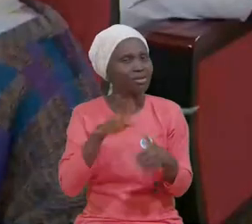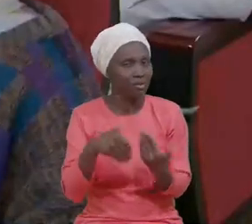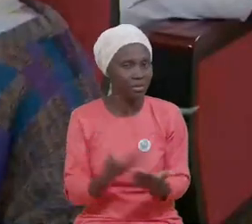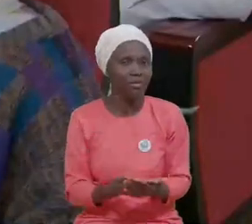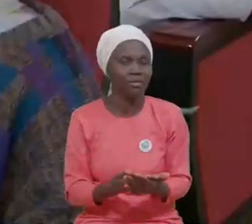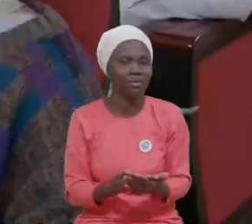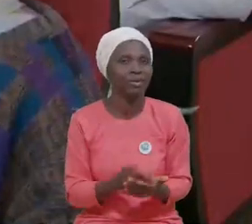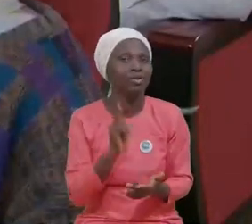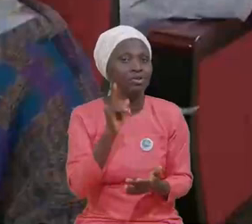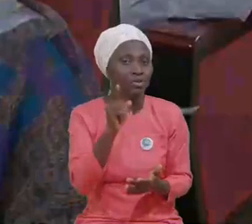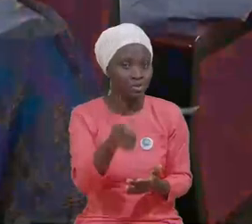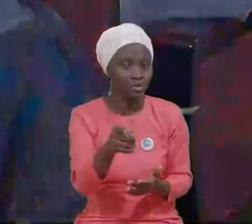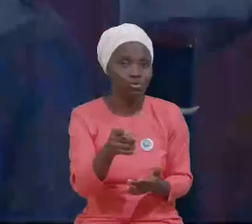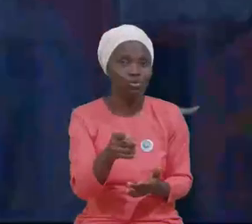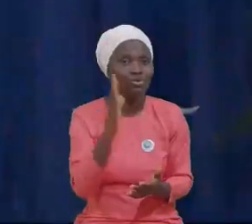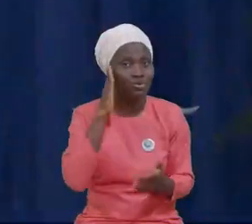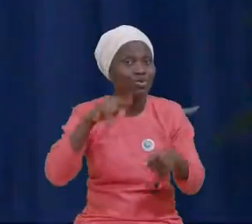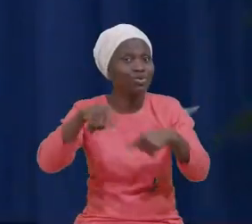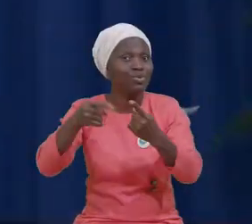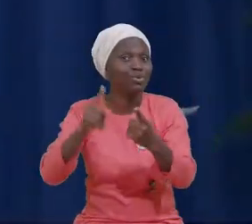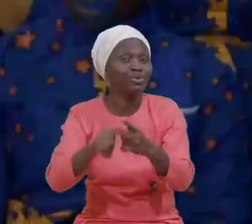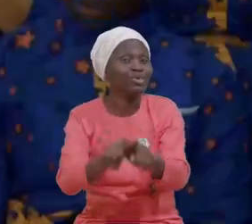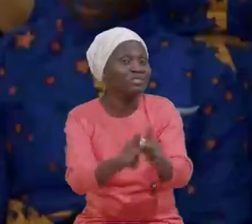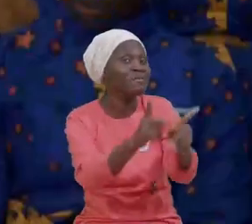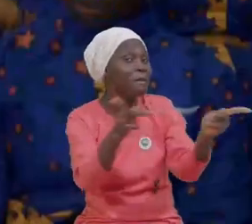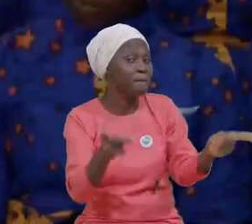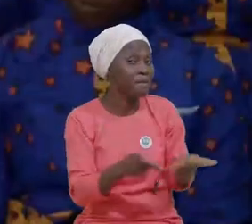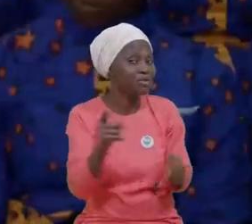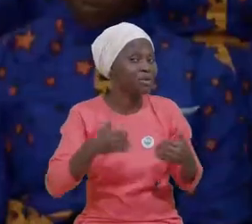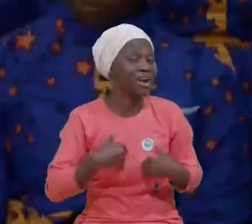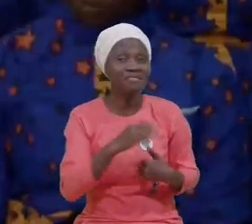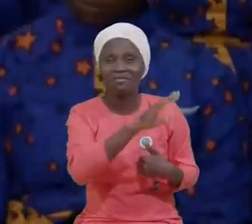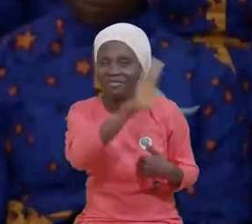C'est tout, c'est tout. Tu iras des lieux que tu n'as jamais été.